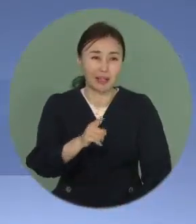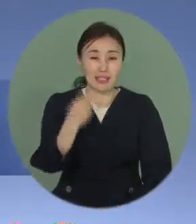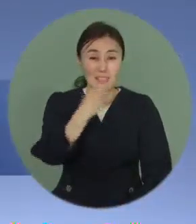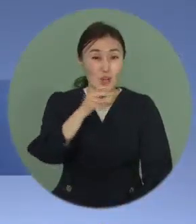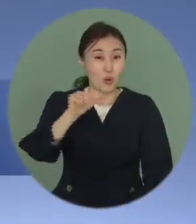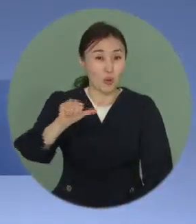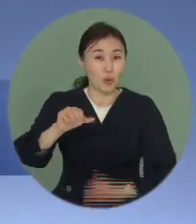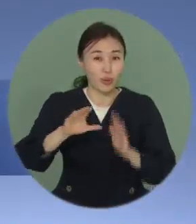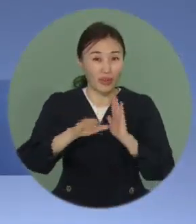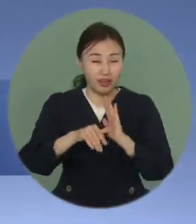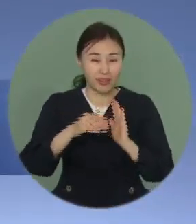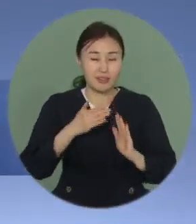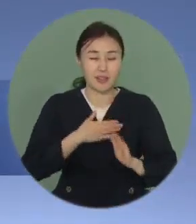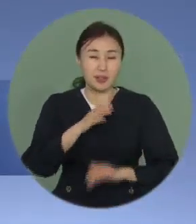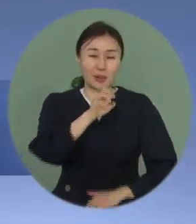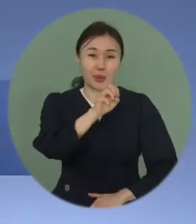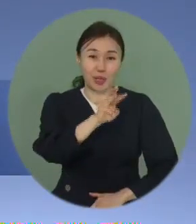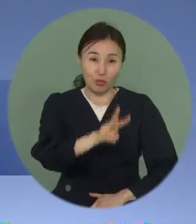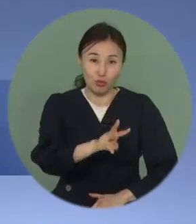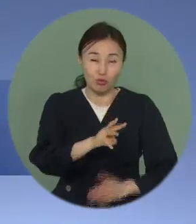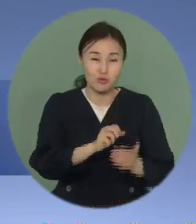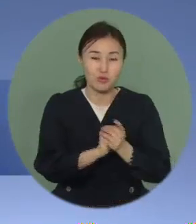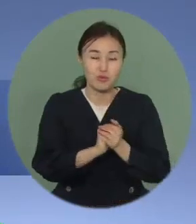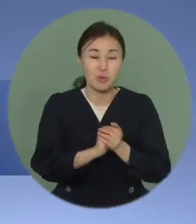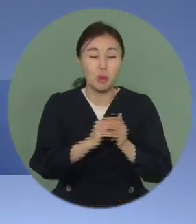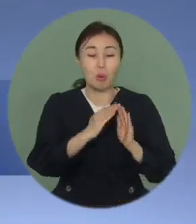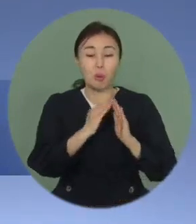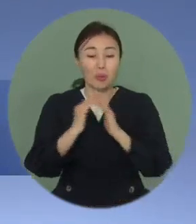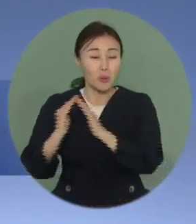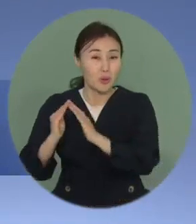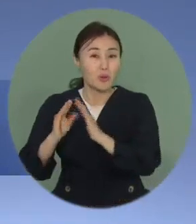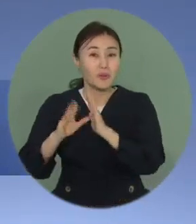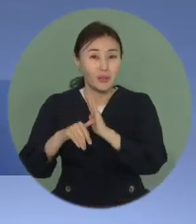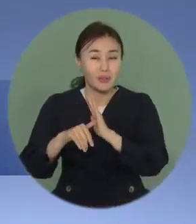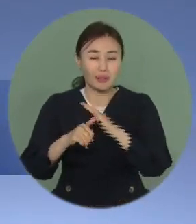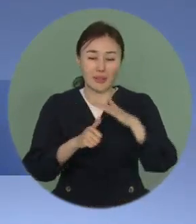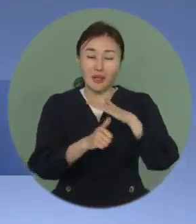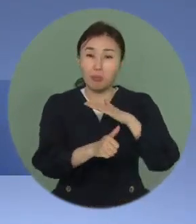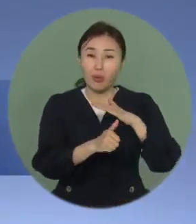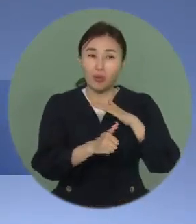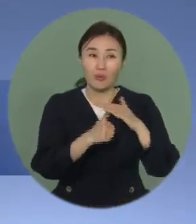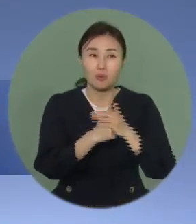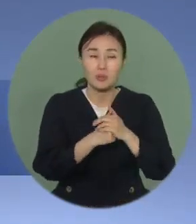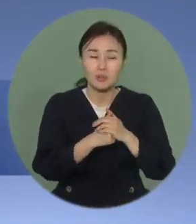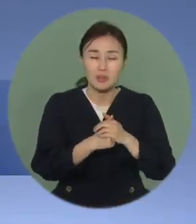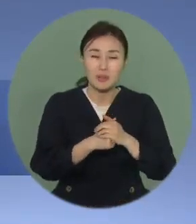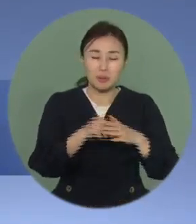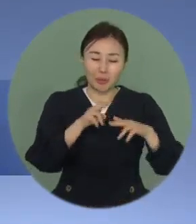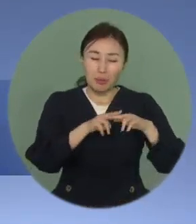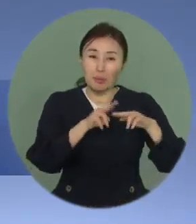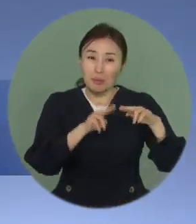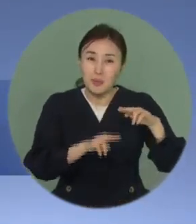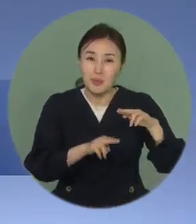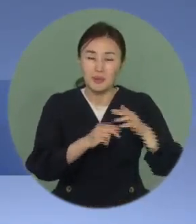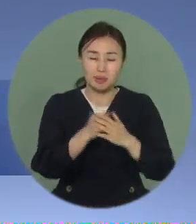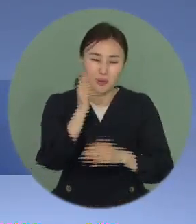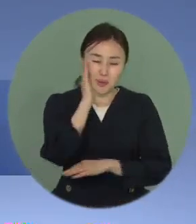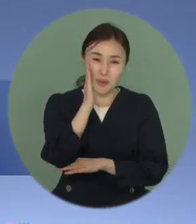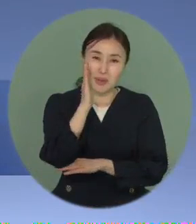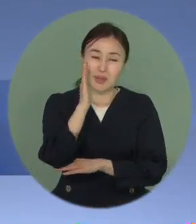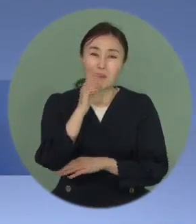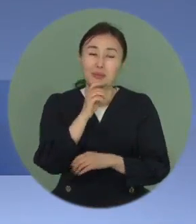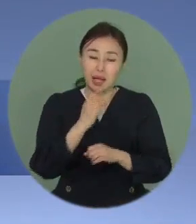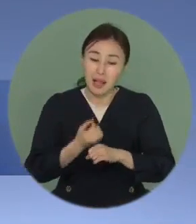2005년에 제가 광주에서 떠날 때 대표로 전사를 했는데